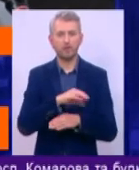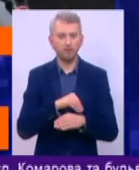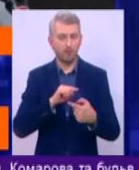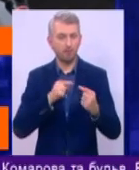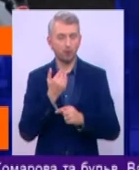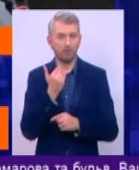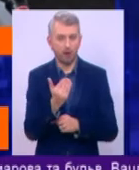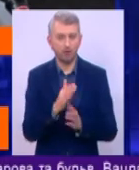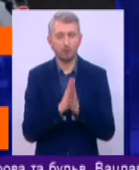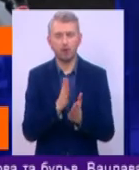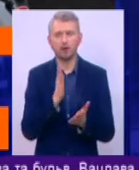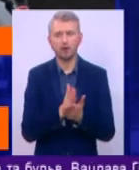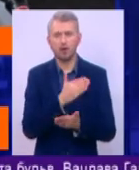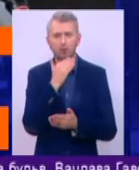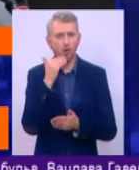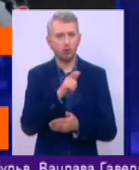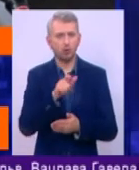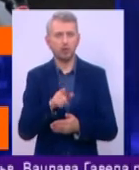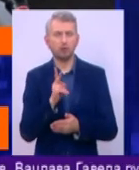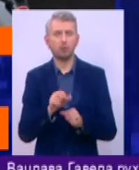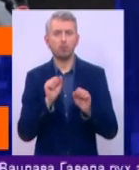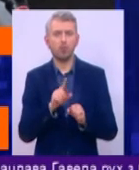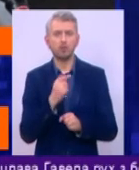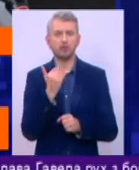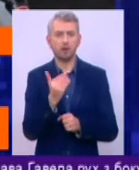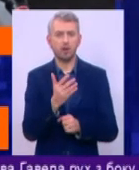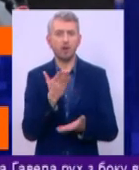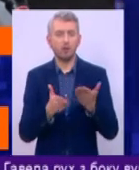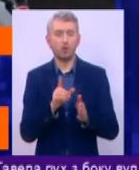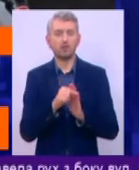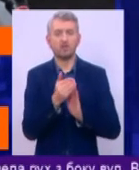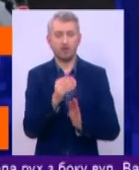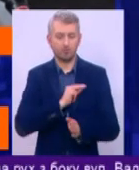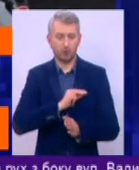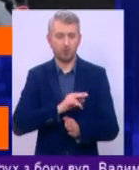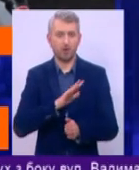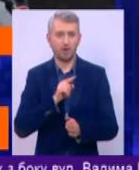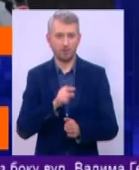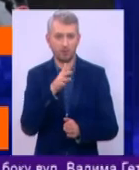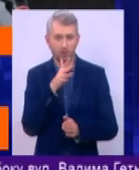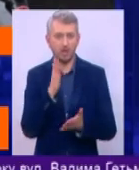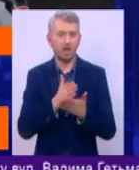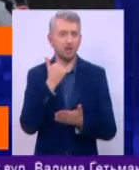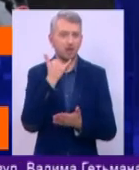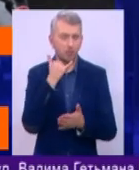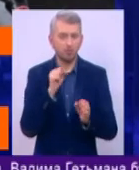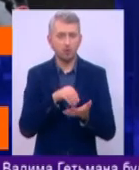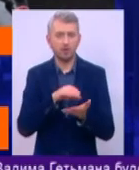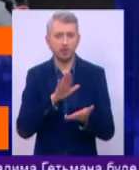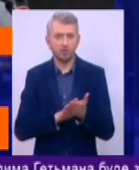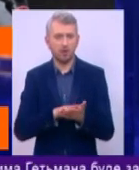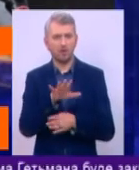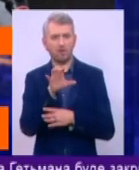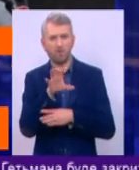вас, будь ласка, є велика кількість людей, яка, може, з вами працювала в цей момент. Угу. Є телефони, можна фіксувати на фото,